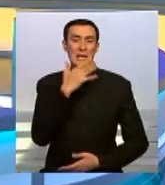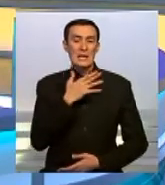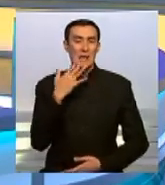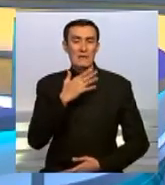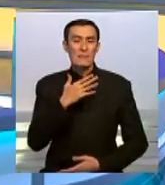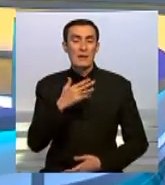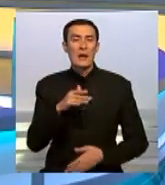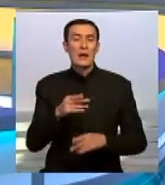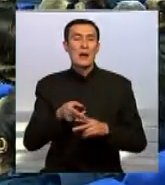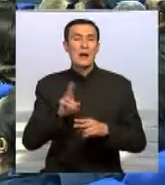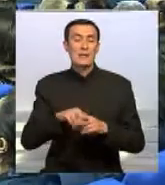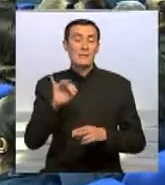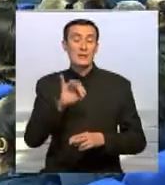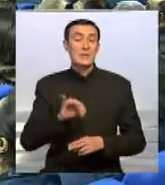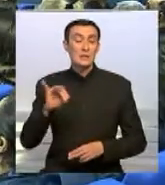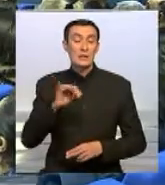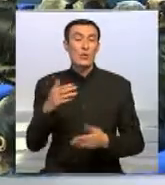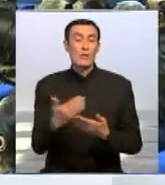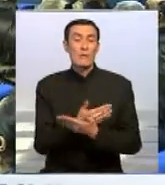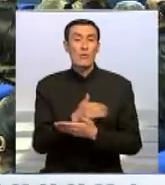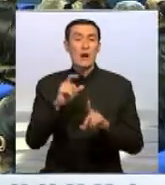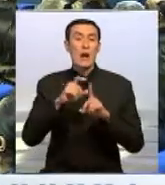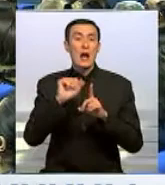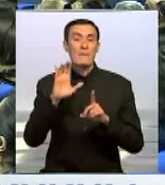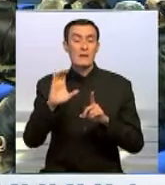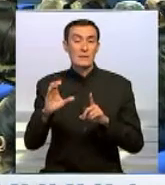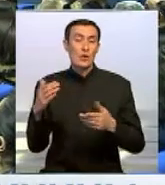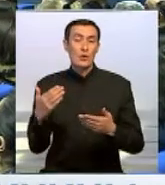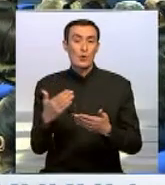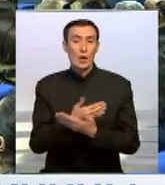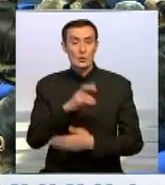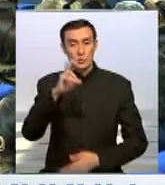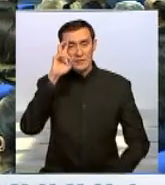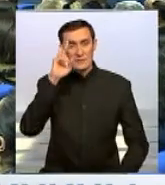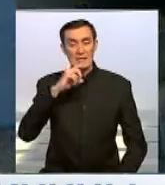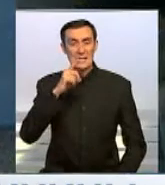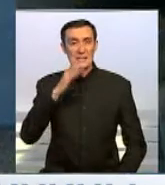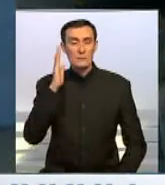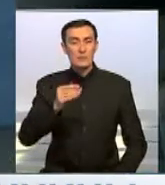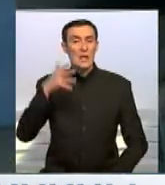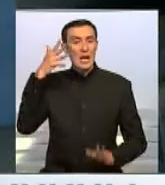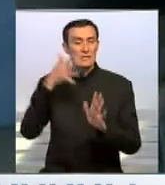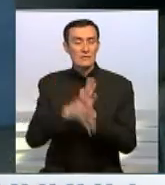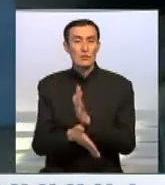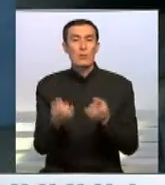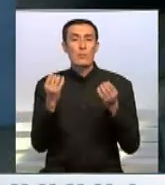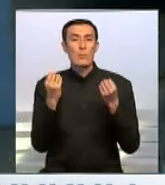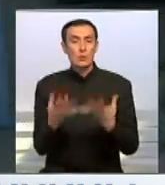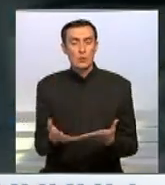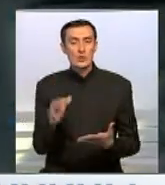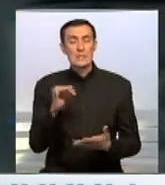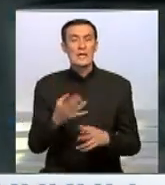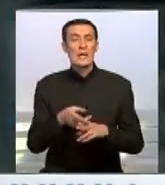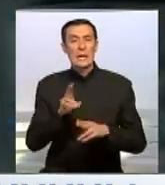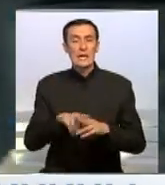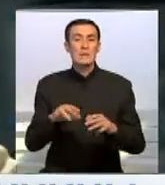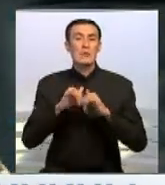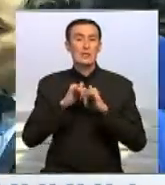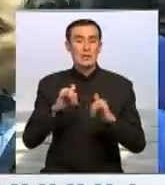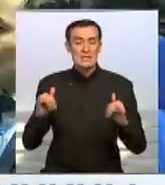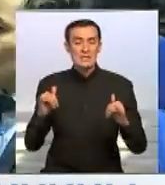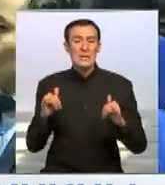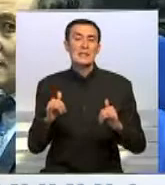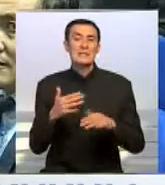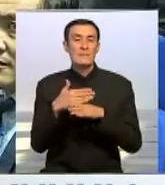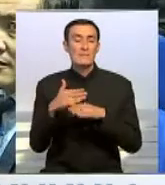Национального архива. И вот благодаря новому алфавиту освоить государственный язык станет намного проще, и тем самым расширится